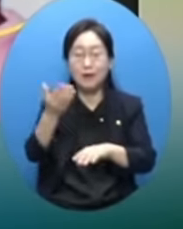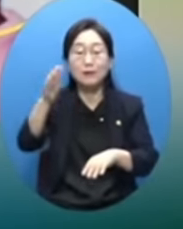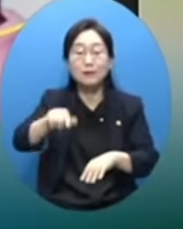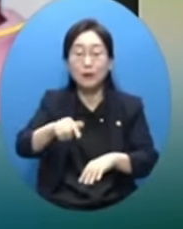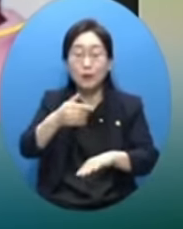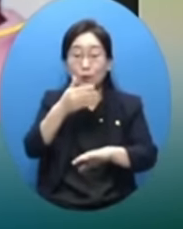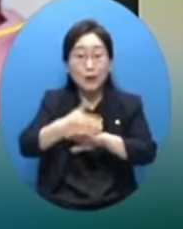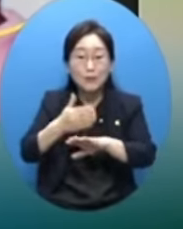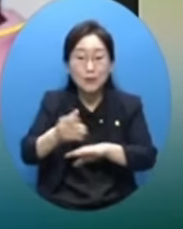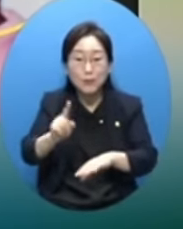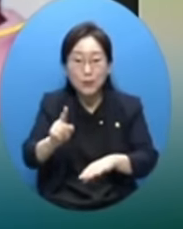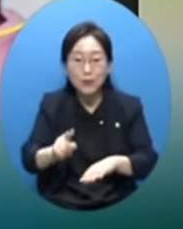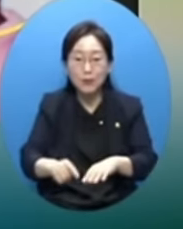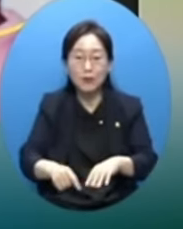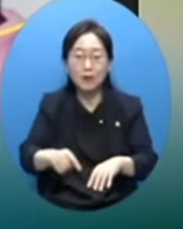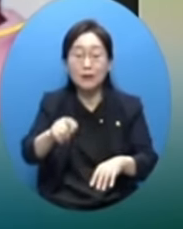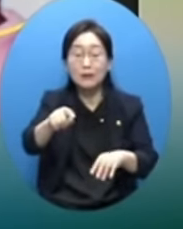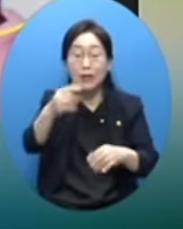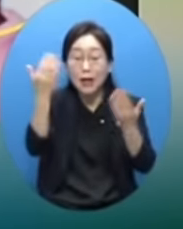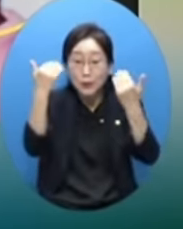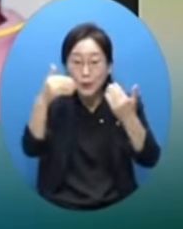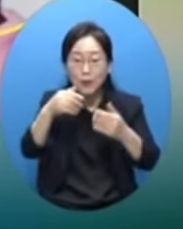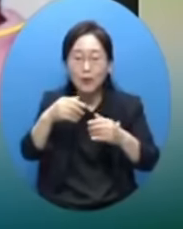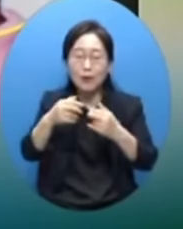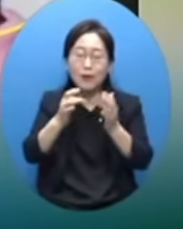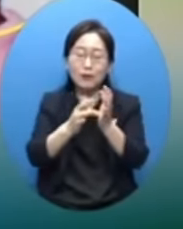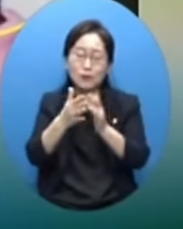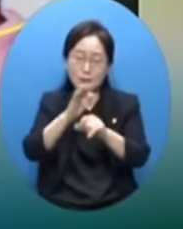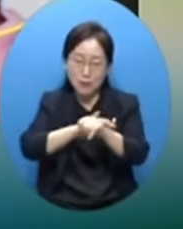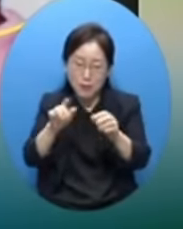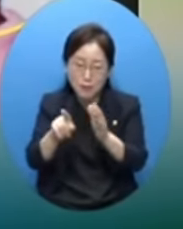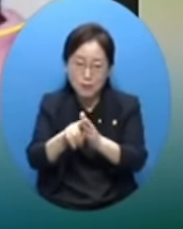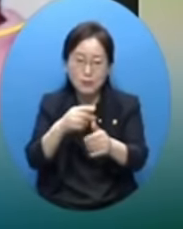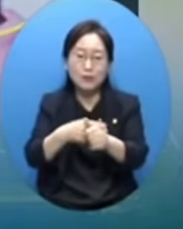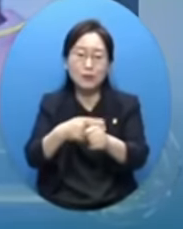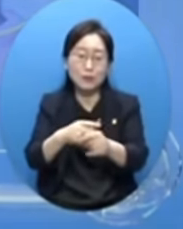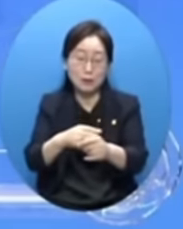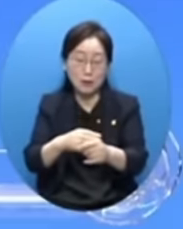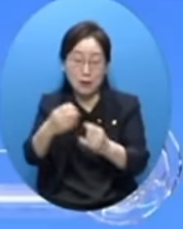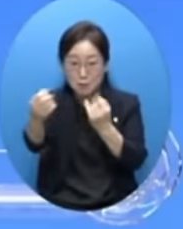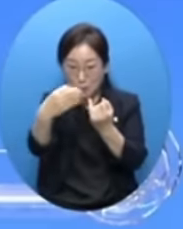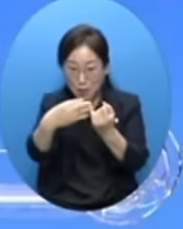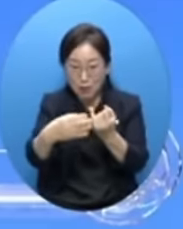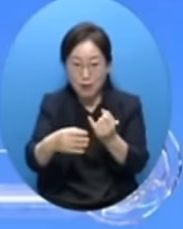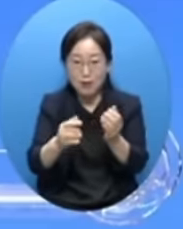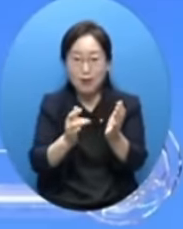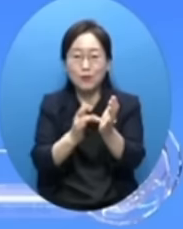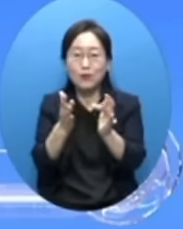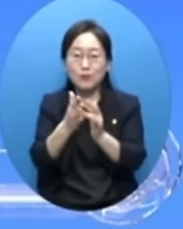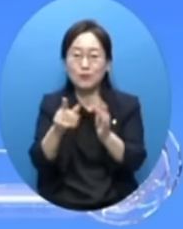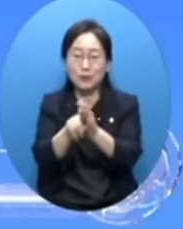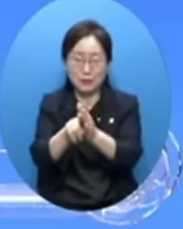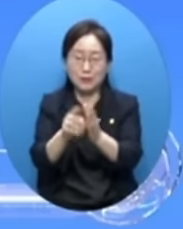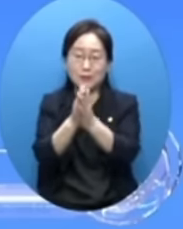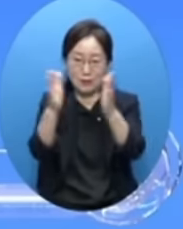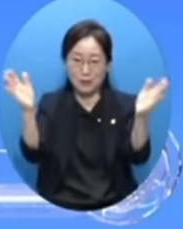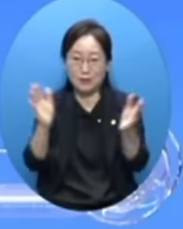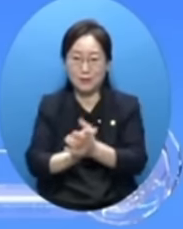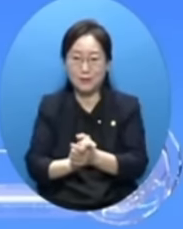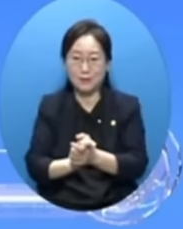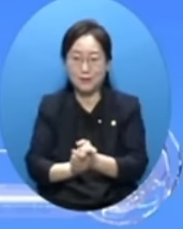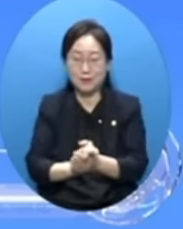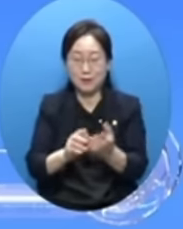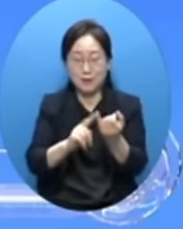것은 이곳에서 예수를 잘 믿는 선생님을 만나서 교회를 다니게 됐습니다. 예수를 믿게 되었습니다. 그것이 그의 삶의